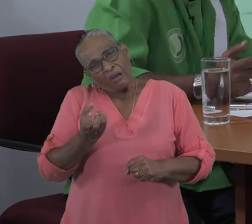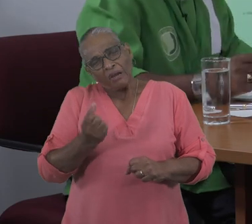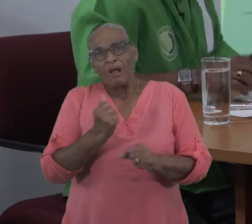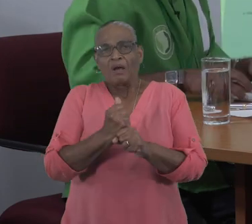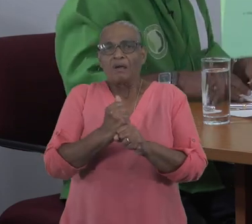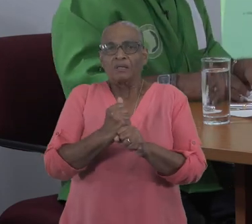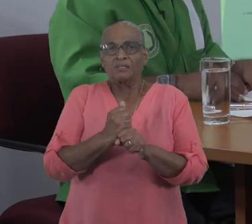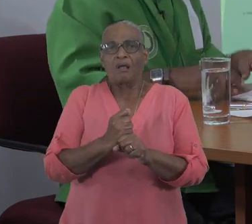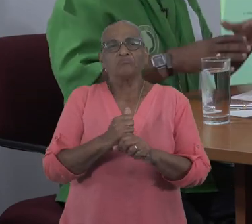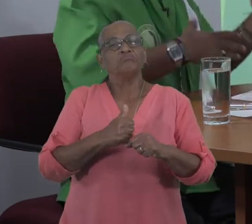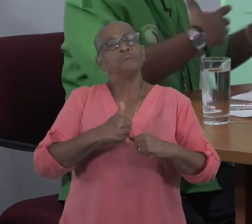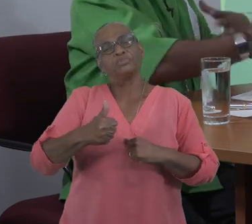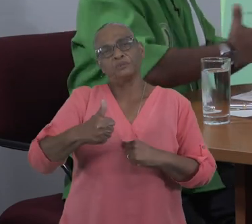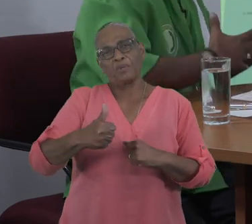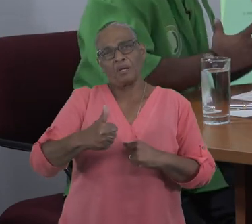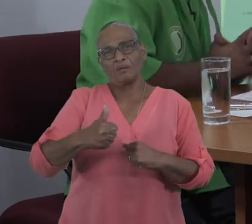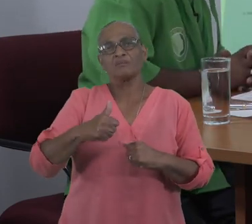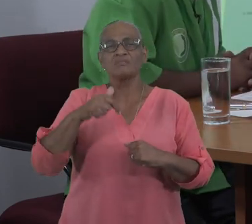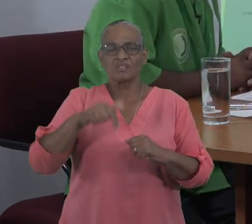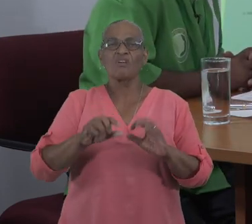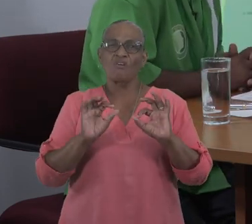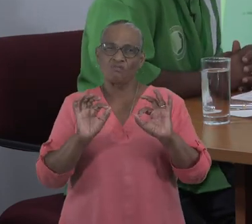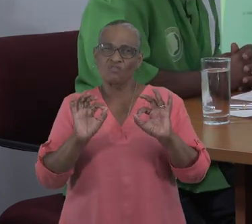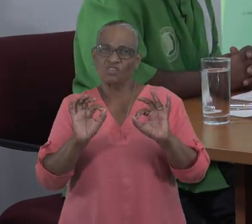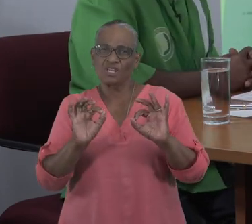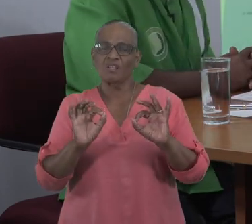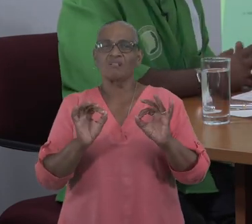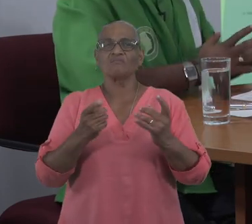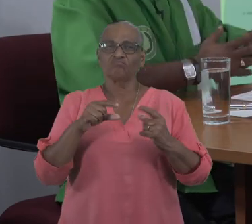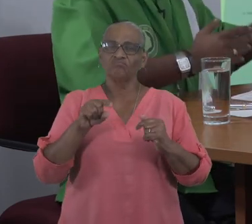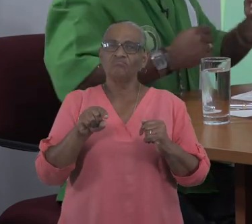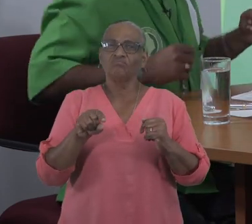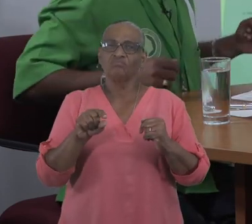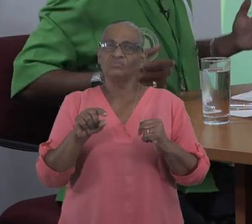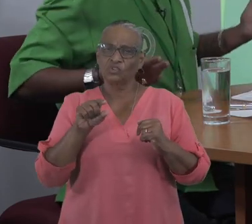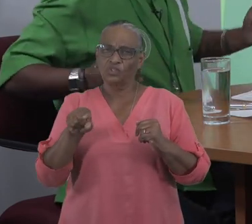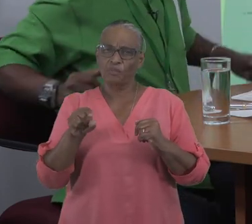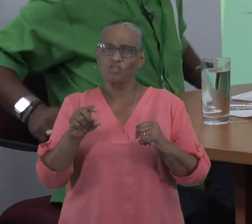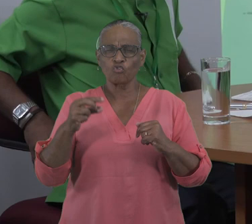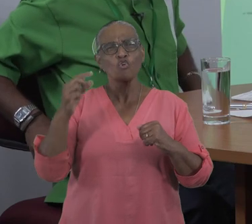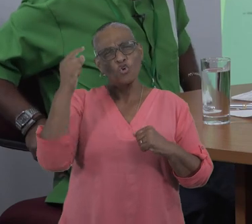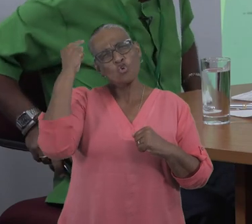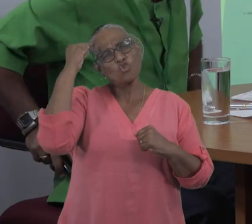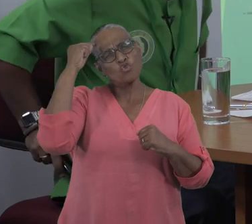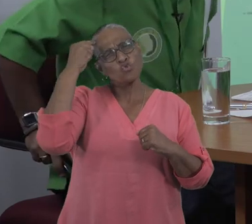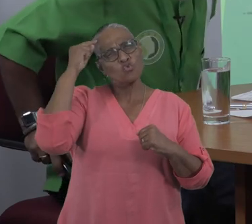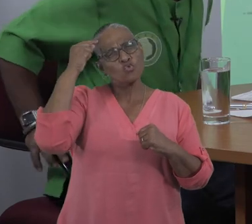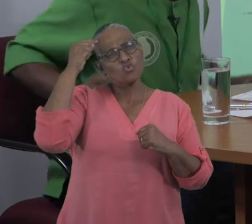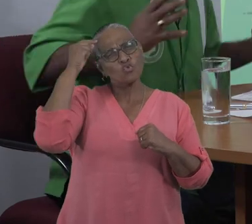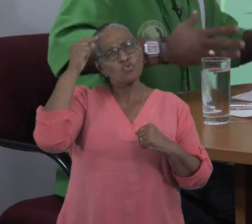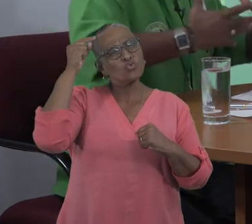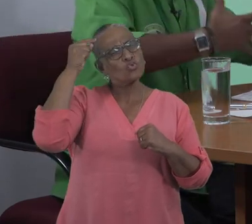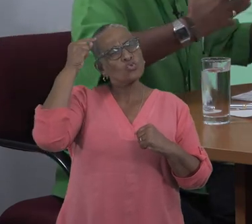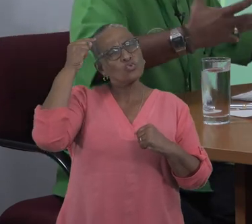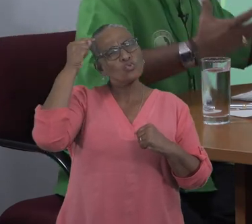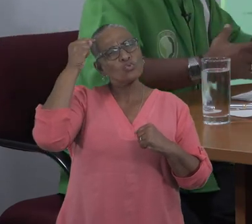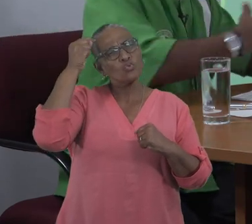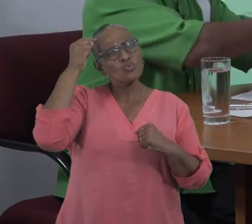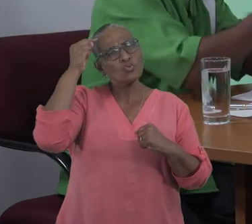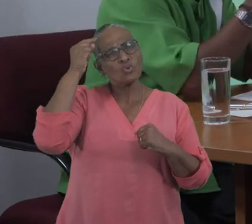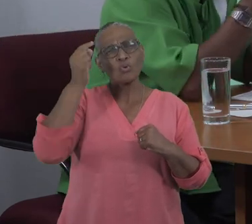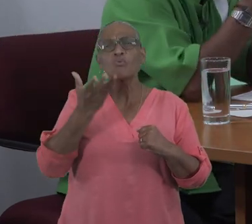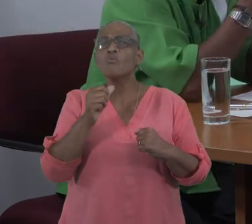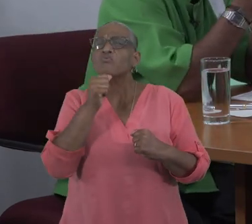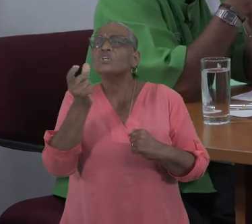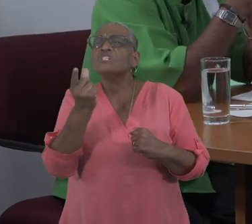natuurlijk. Prachtig. En wat dat gewoon is, dat voor je onofficieel is dat niet? U bent neuroloog. Leg het maar uit, sana neuroloog.